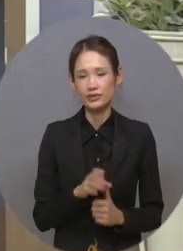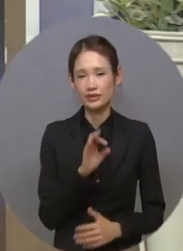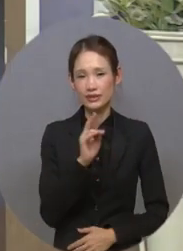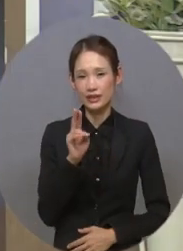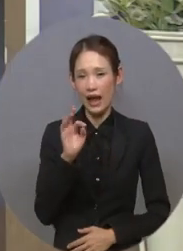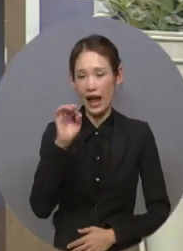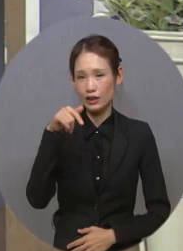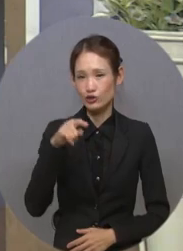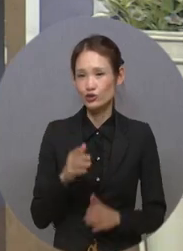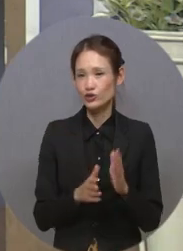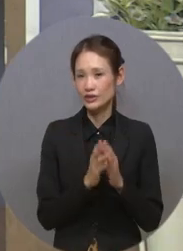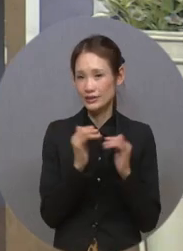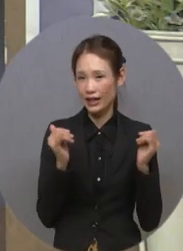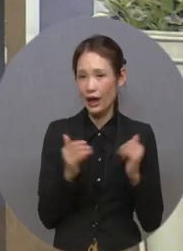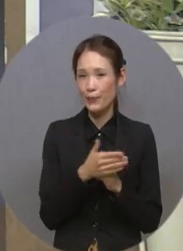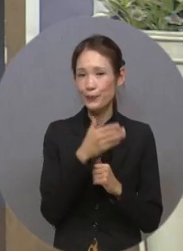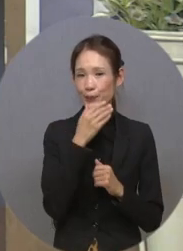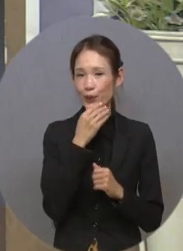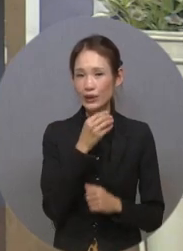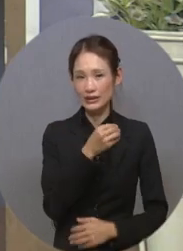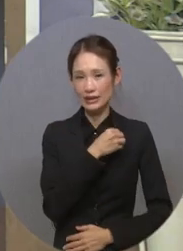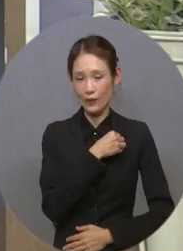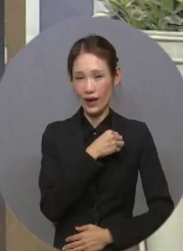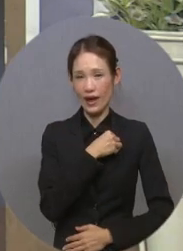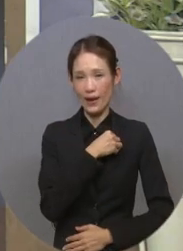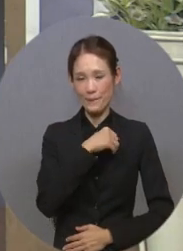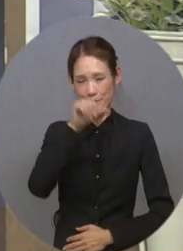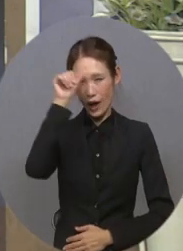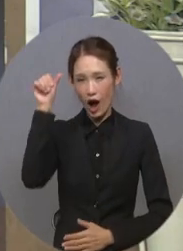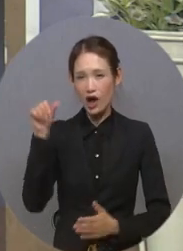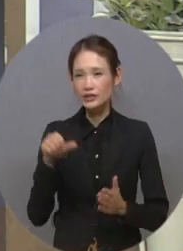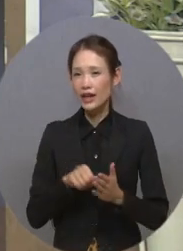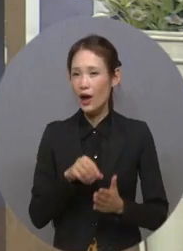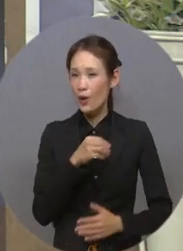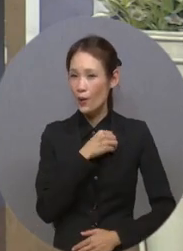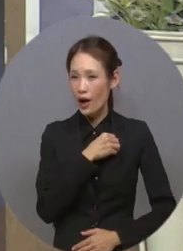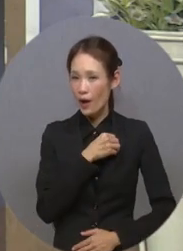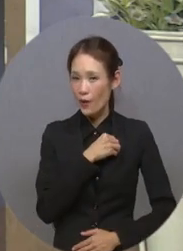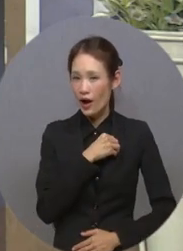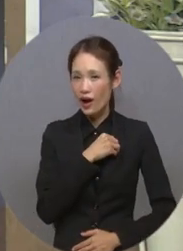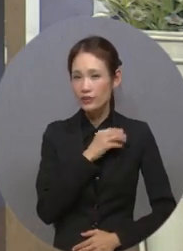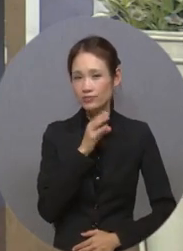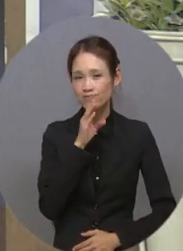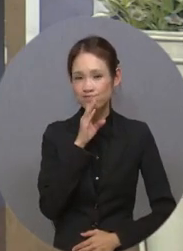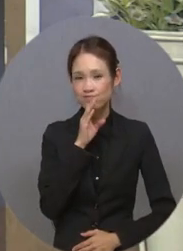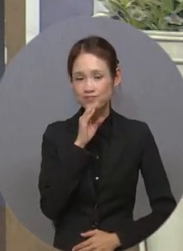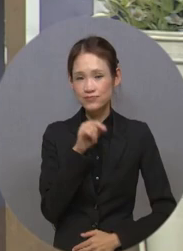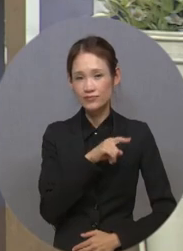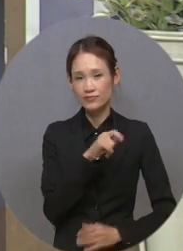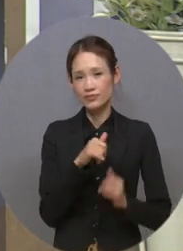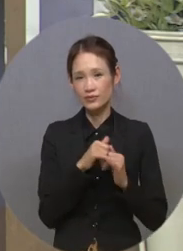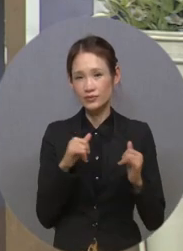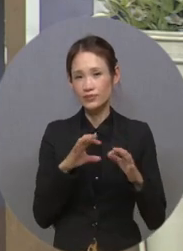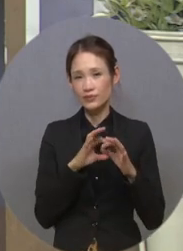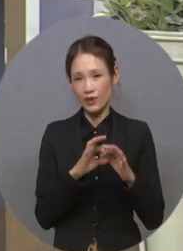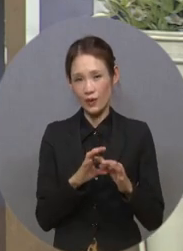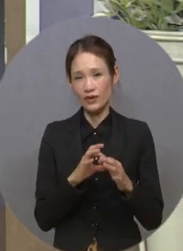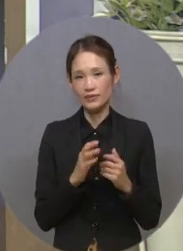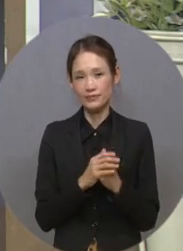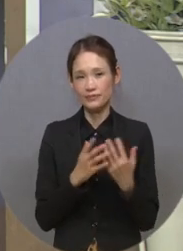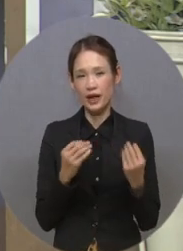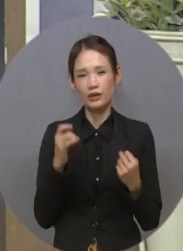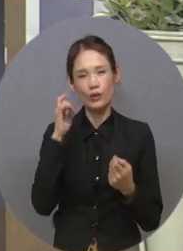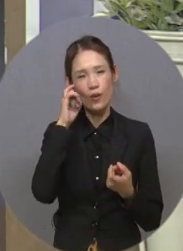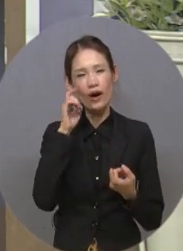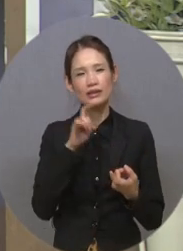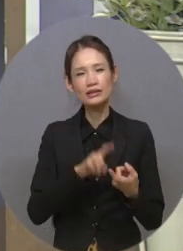양주시 사회복지사협회 평생 회원으로도 네. 계시더라고요. 네, 네. 그러니까 이런 사회복지 분야 관련해서 굉장히 많은 관심이 있으신 것